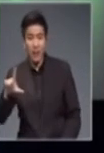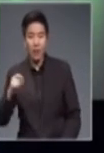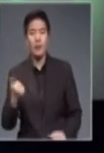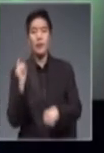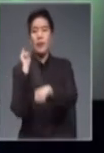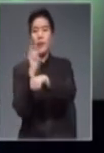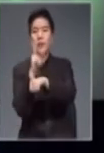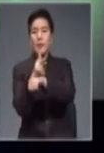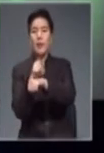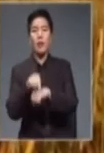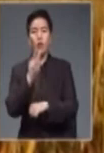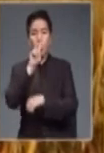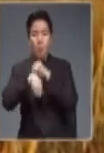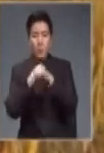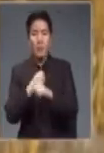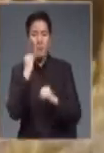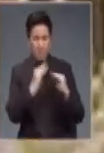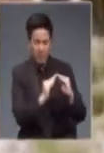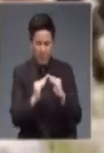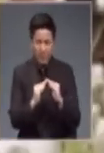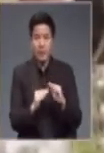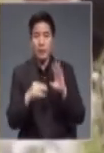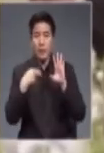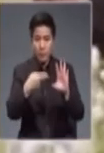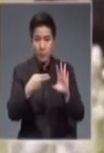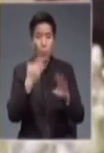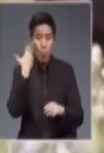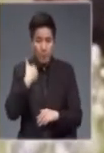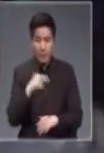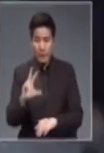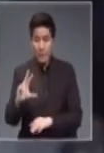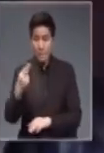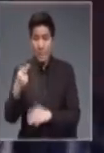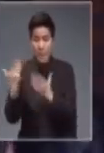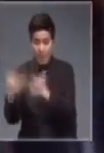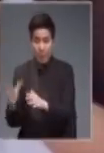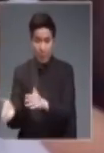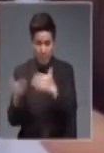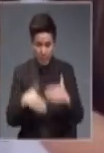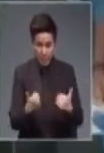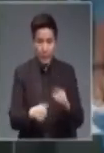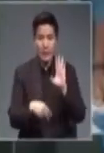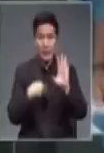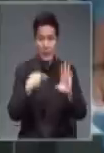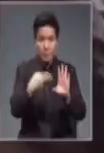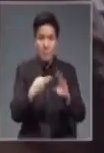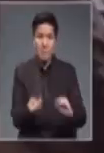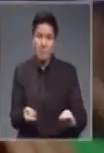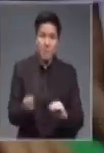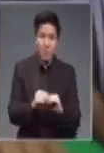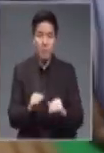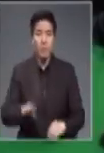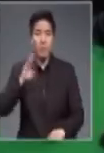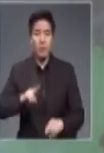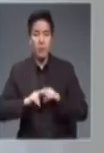ควรจัดทำเว็บไซต์ที่เป็นแหล่งรวมข้อมูลเกี่ยวกับการดำเนินธุรกิจในประเทศไทยเพื่ออำนวยความสะดวกแก่ภาคเอกชนต่างชาติ